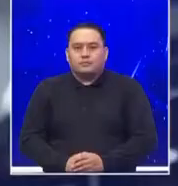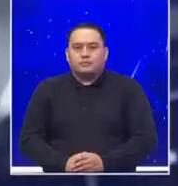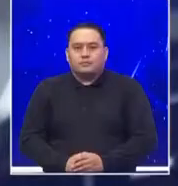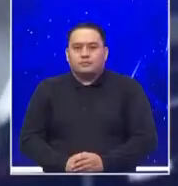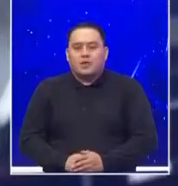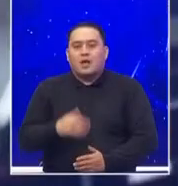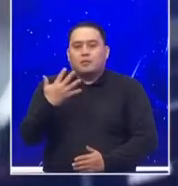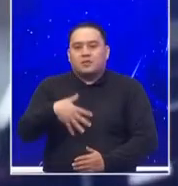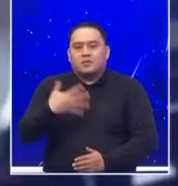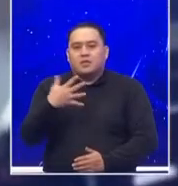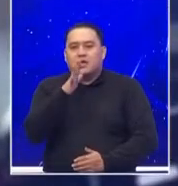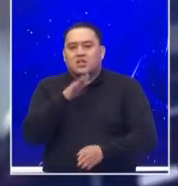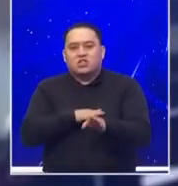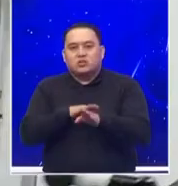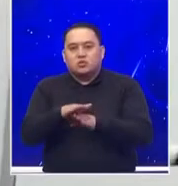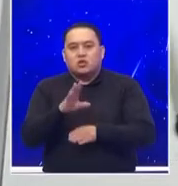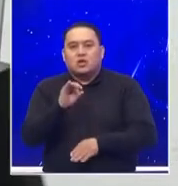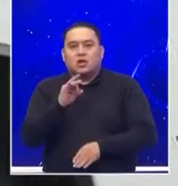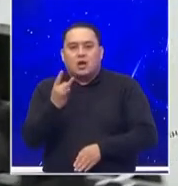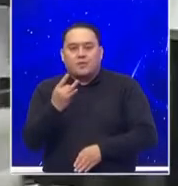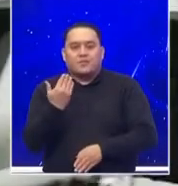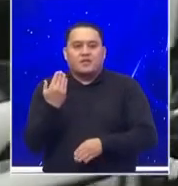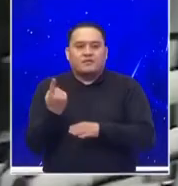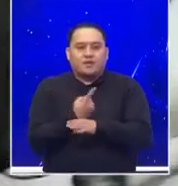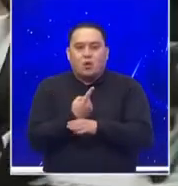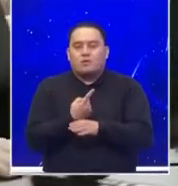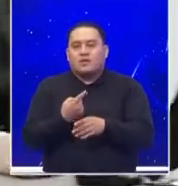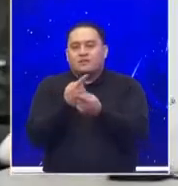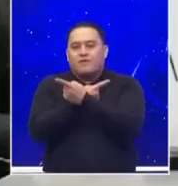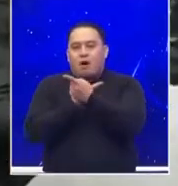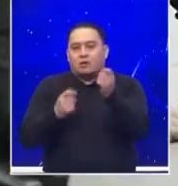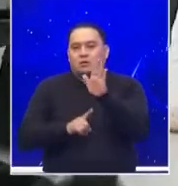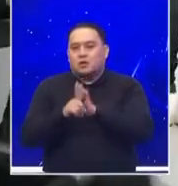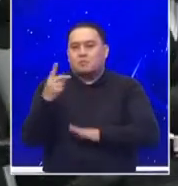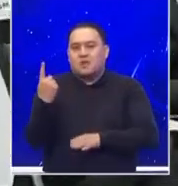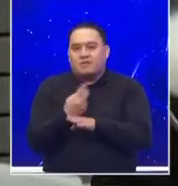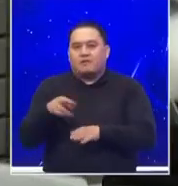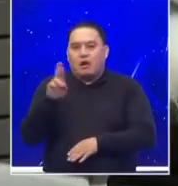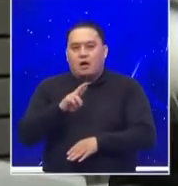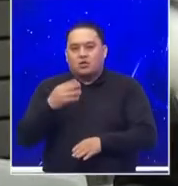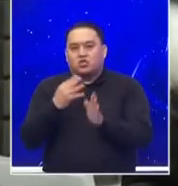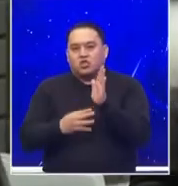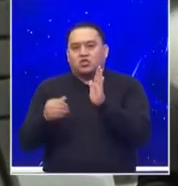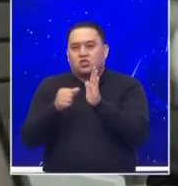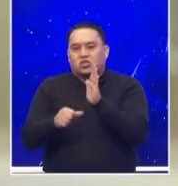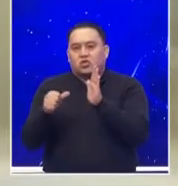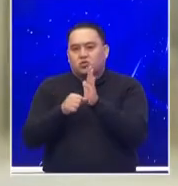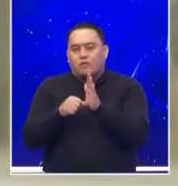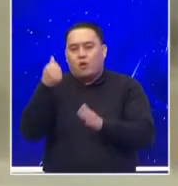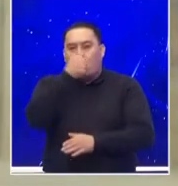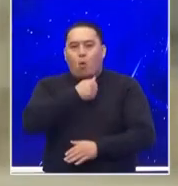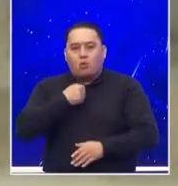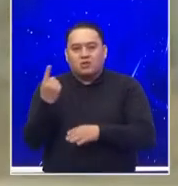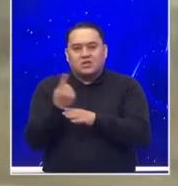55 лет исполнилось радио шалкар впервые вещать на весь казахстан она начала первого января 1966 года это